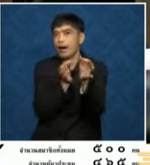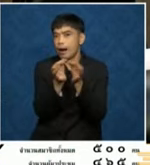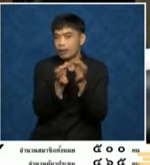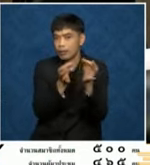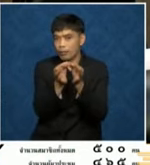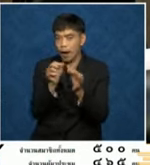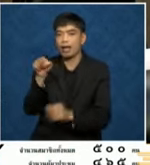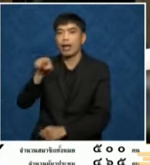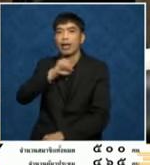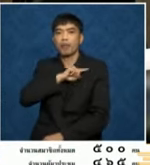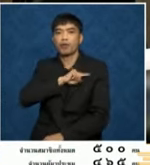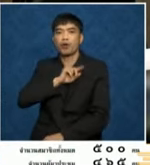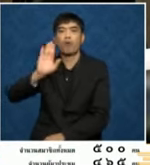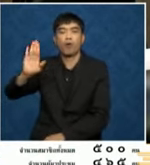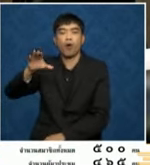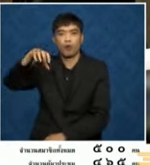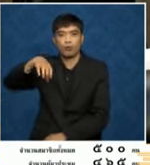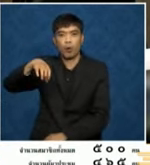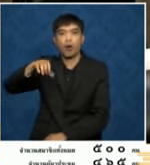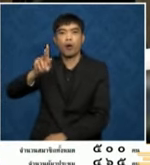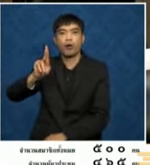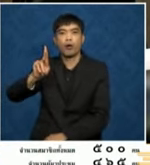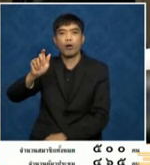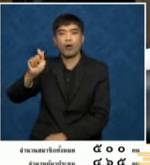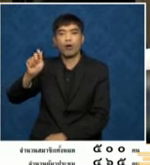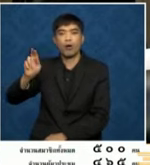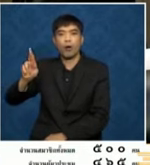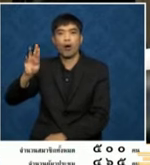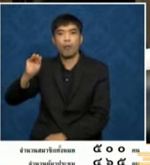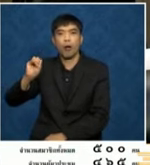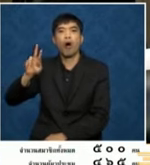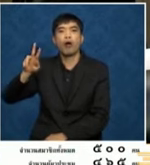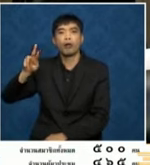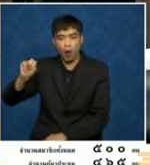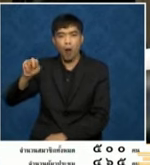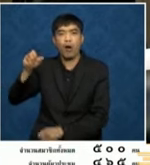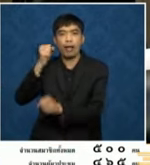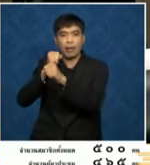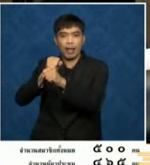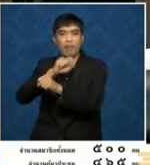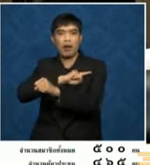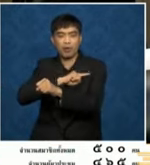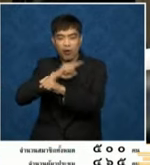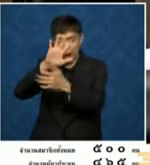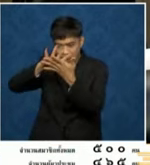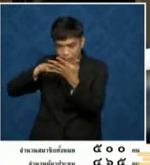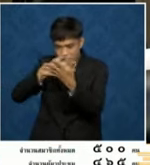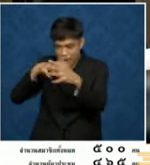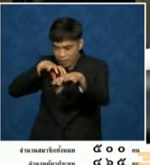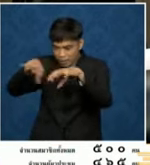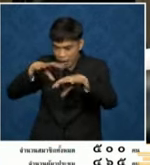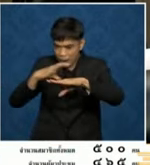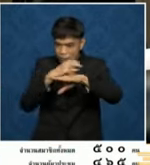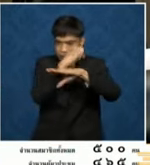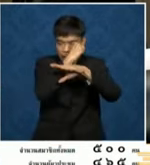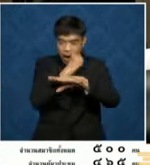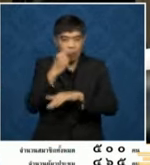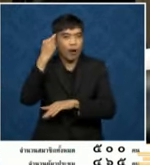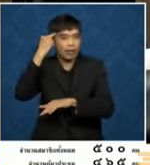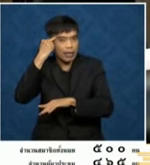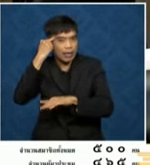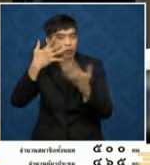มน.ท่านทำแผนทุกอย่างท่านยุ่งเกี่ยวกับทุกส่วนราชการท่านมีแผนพัฒนาด้านการเมืองด้านความคิดด้าน